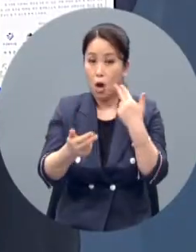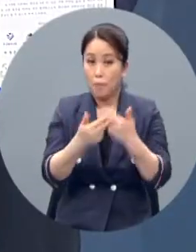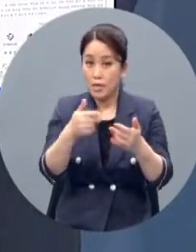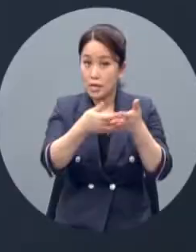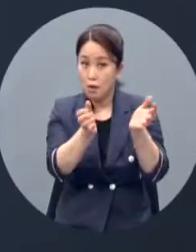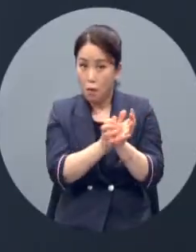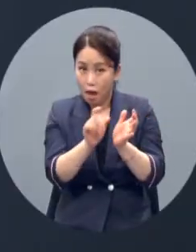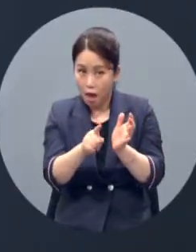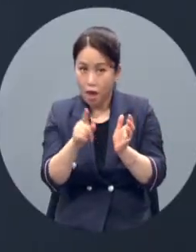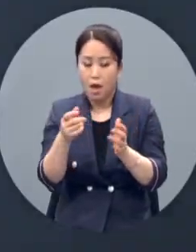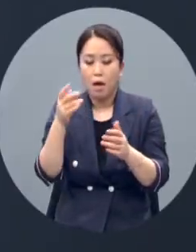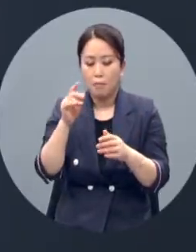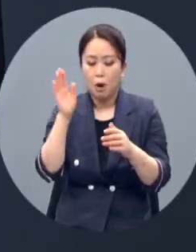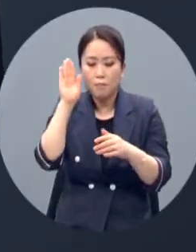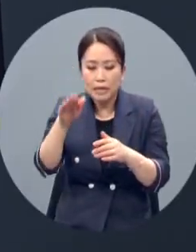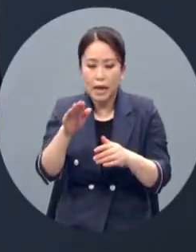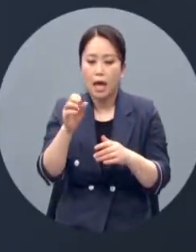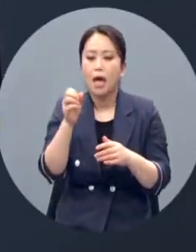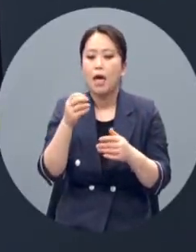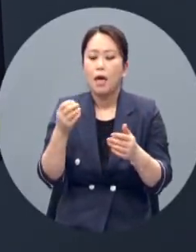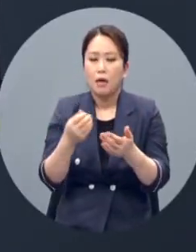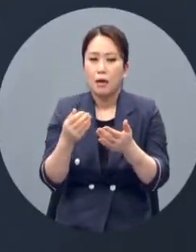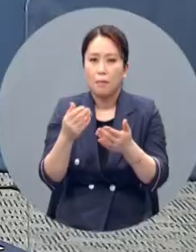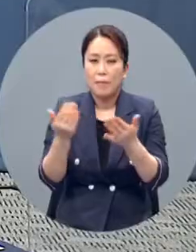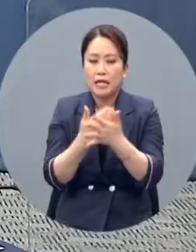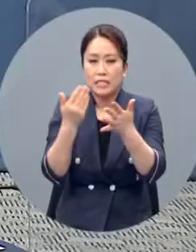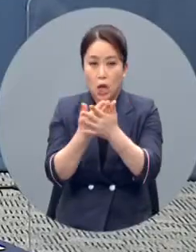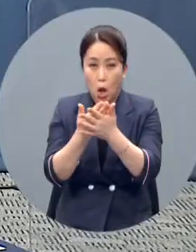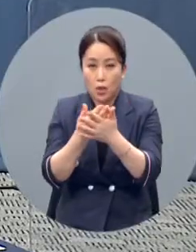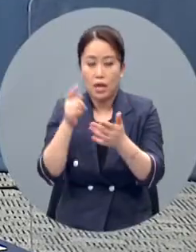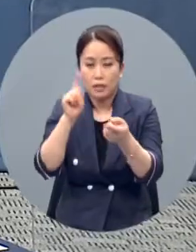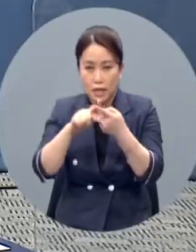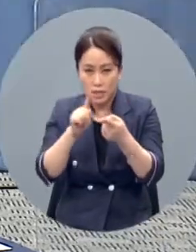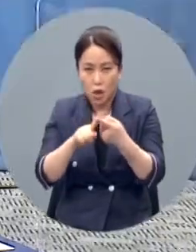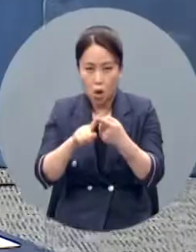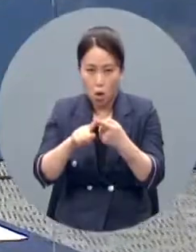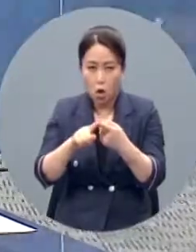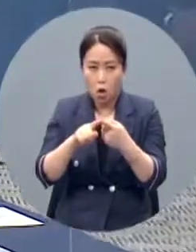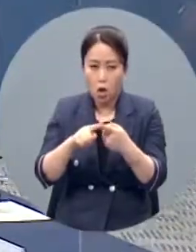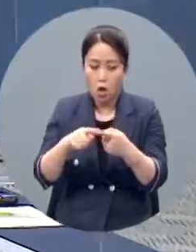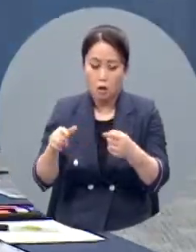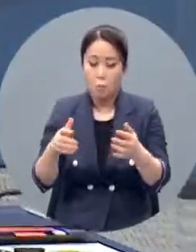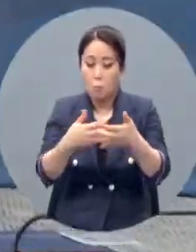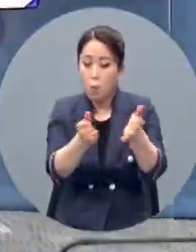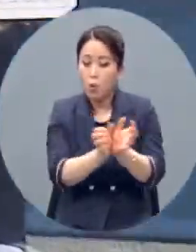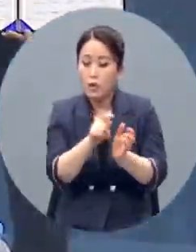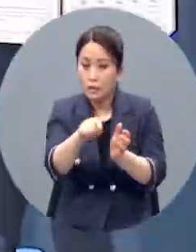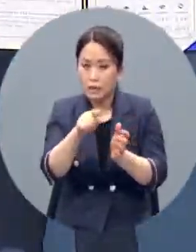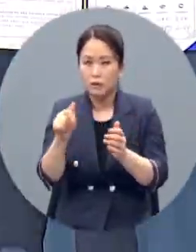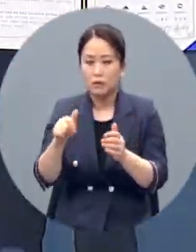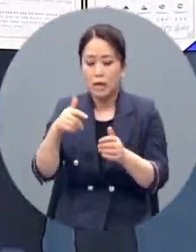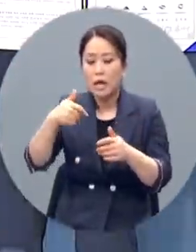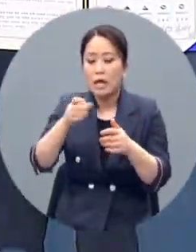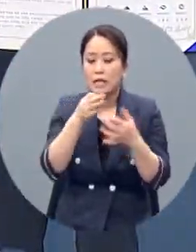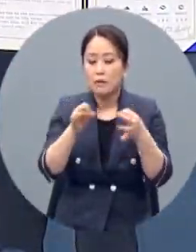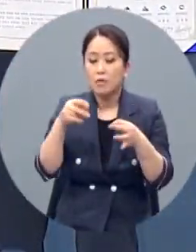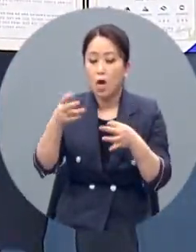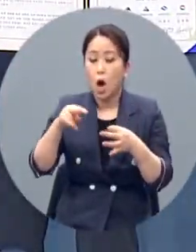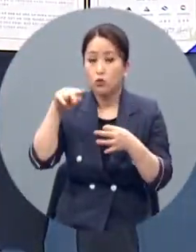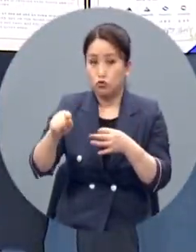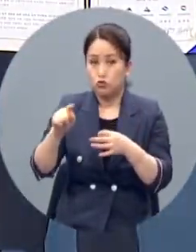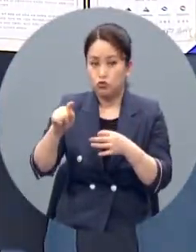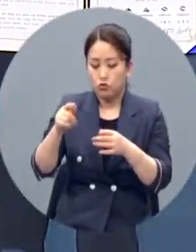위한 공동 노력 등을 답은 협 의문의 저명한 이들은 김경수 경남도 제사를 차기 회장으로 선출 했읍니다